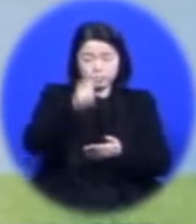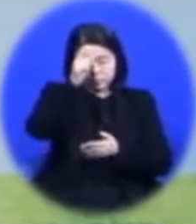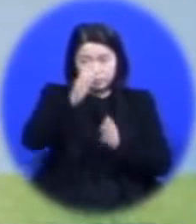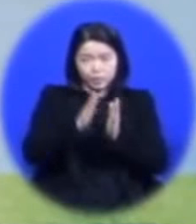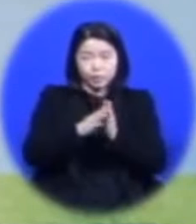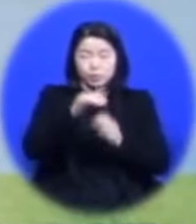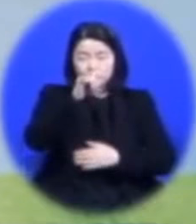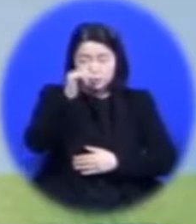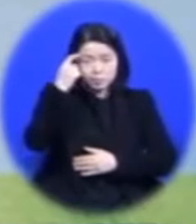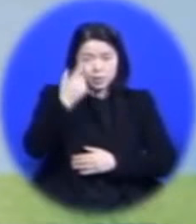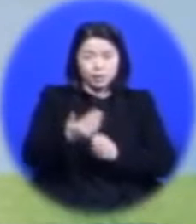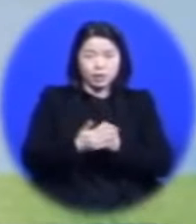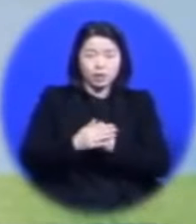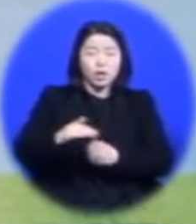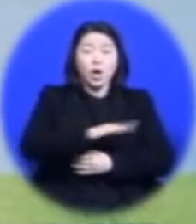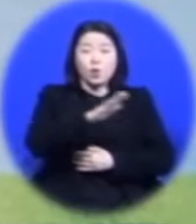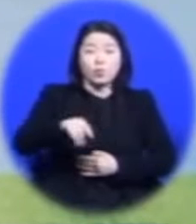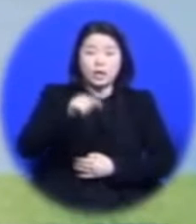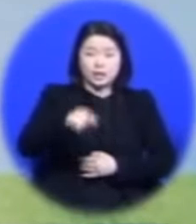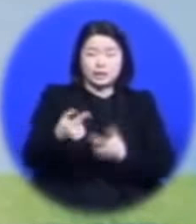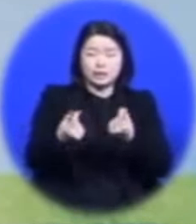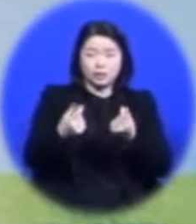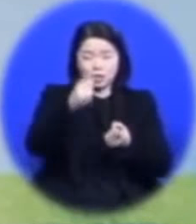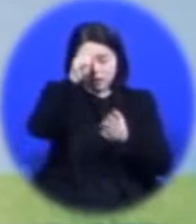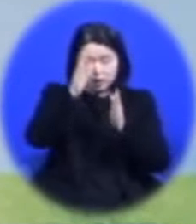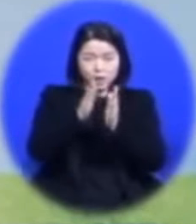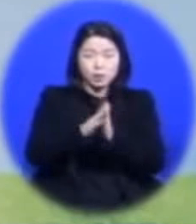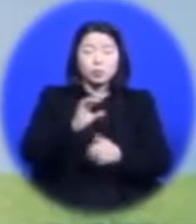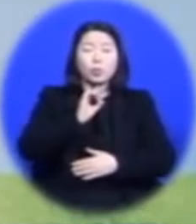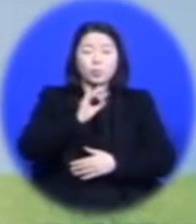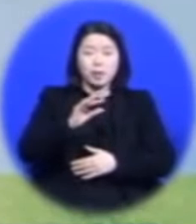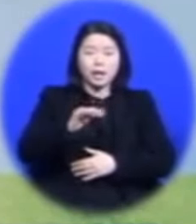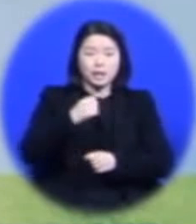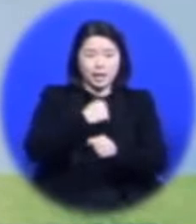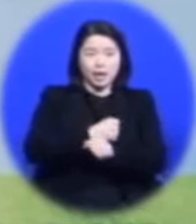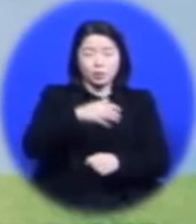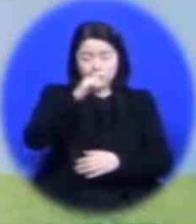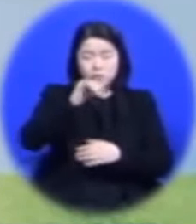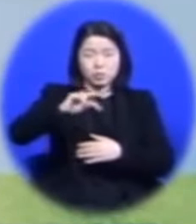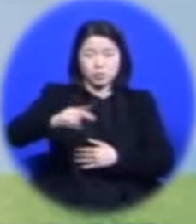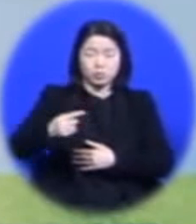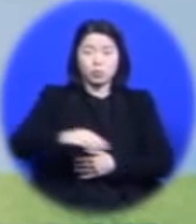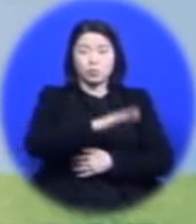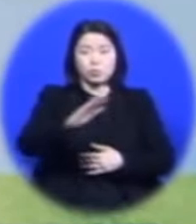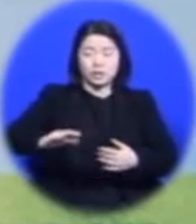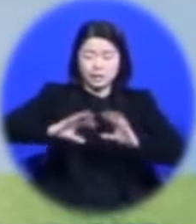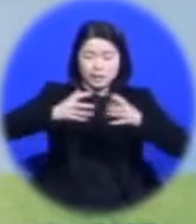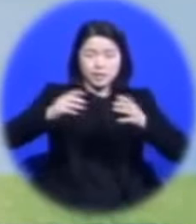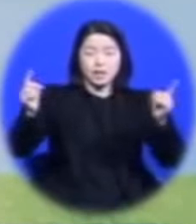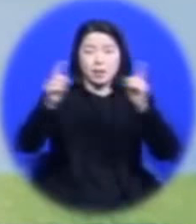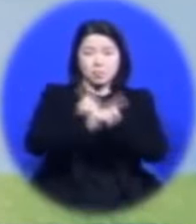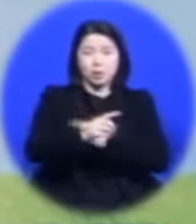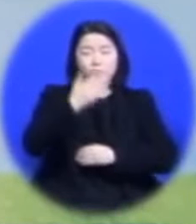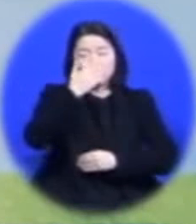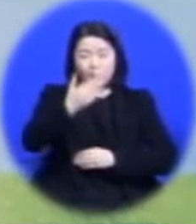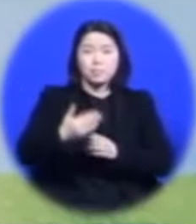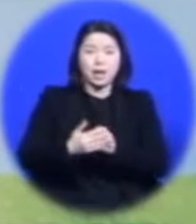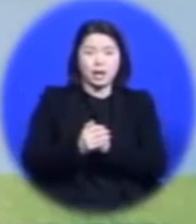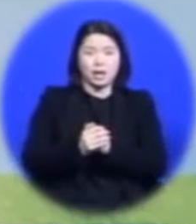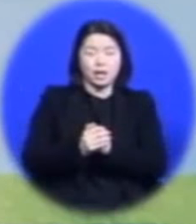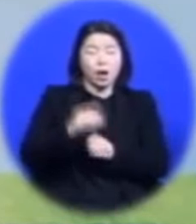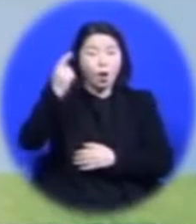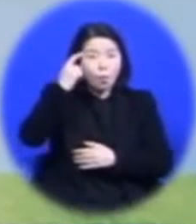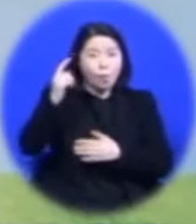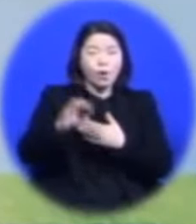계십니까 우리가 그렇게 기도만 하고 있어도 우리는 세상을 바꿀 거예요 왜